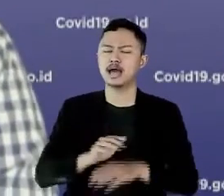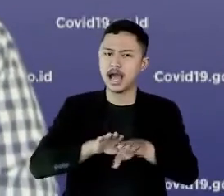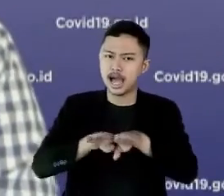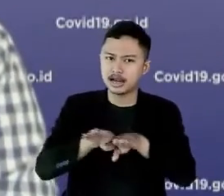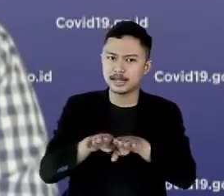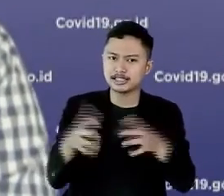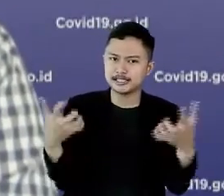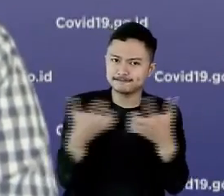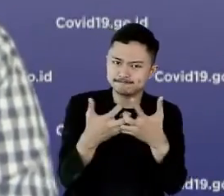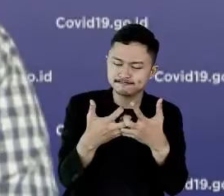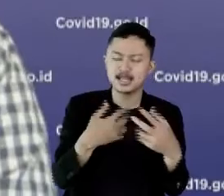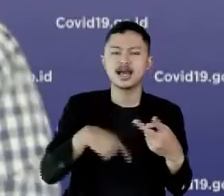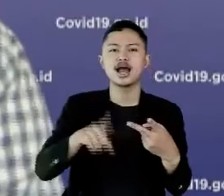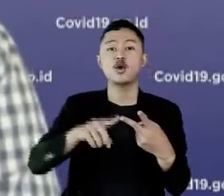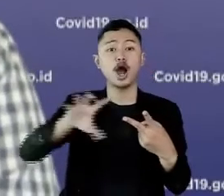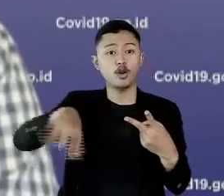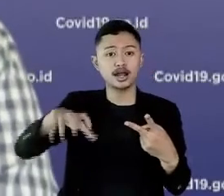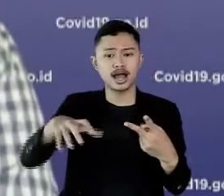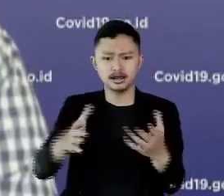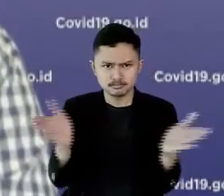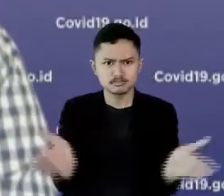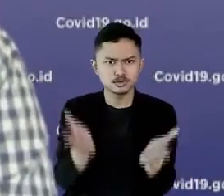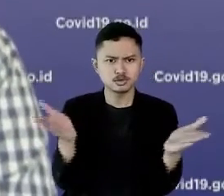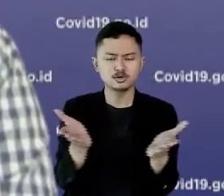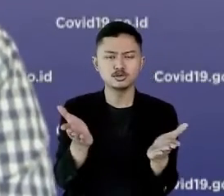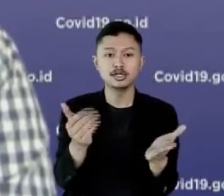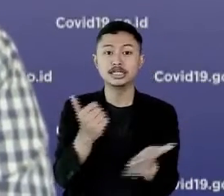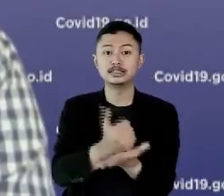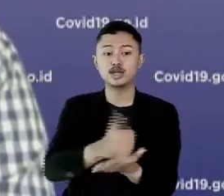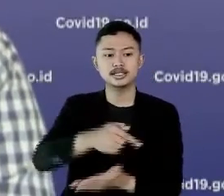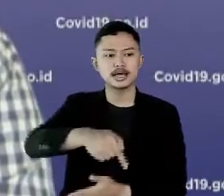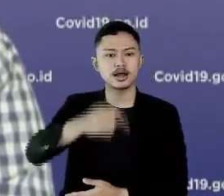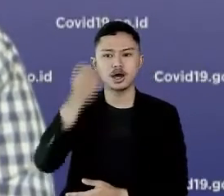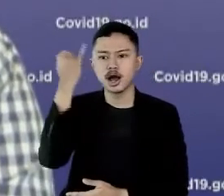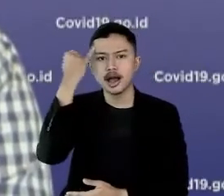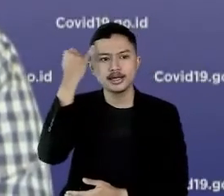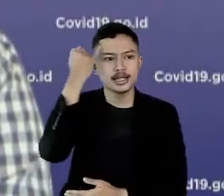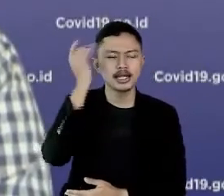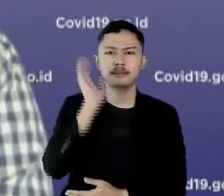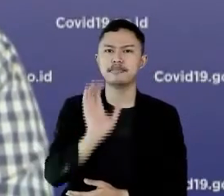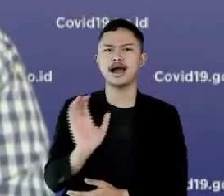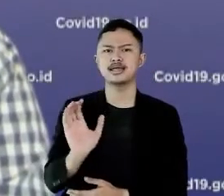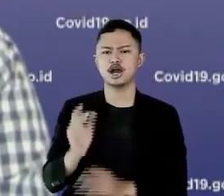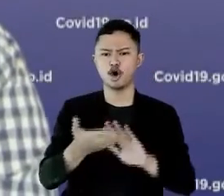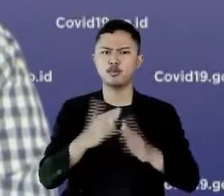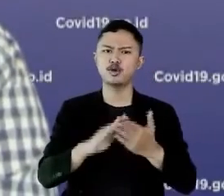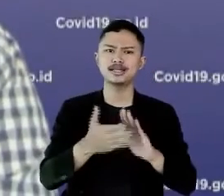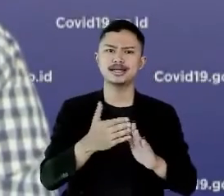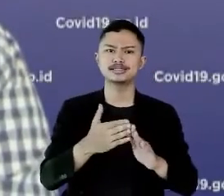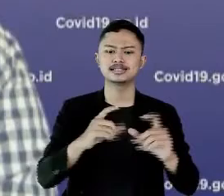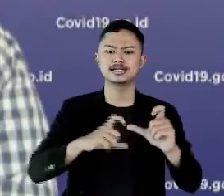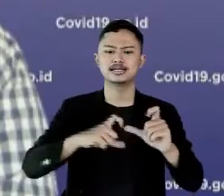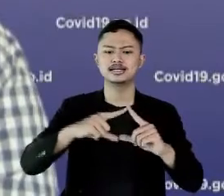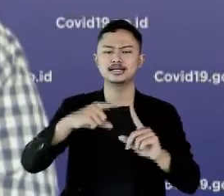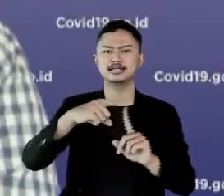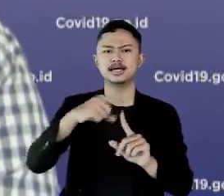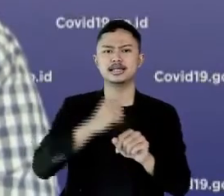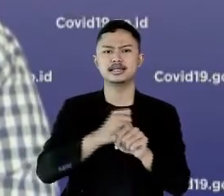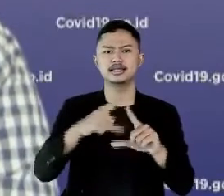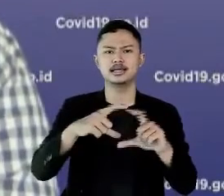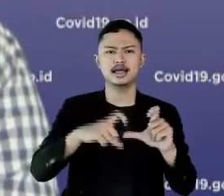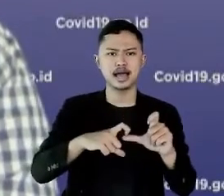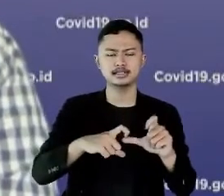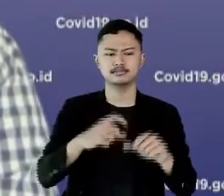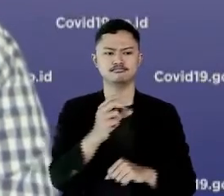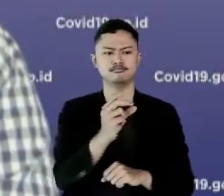dengan misalnya ada ya sekarang sebenarnya ada ya ide satgas komunitas, satgas RW, satgas RT yang itu kemudian nanti